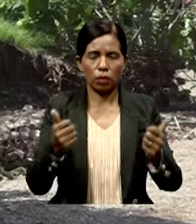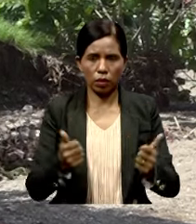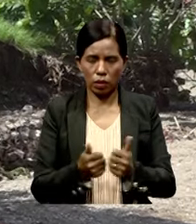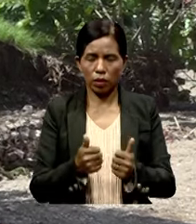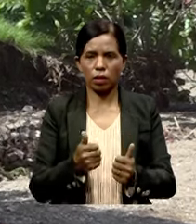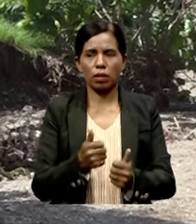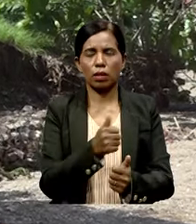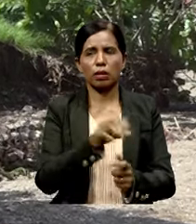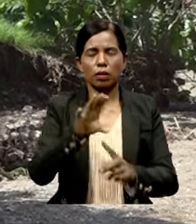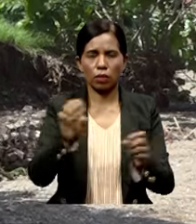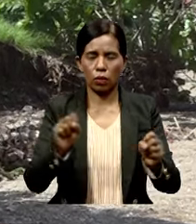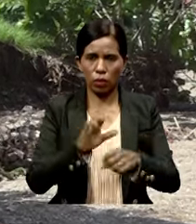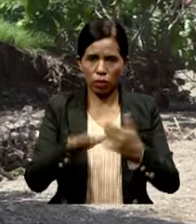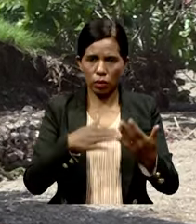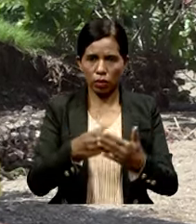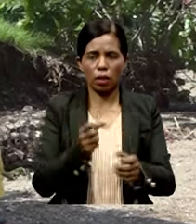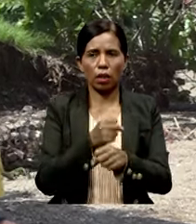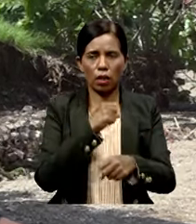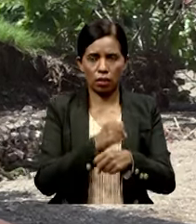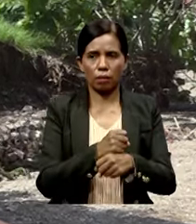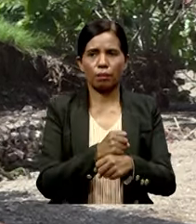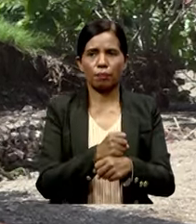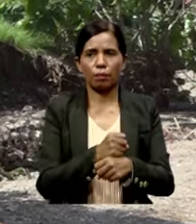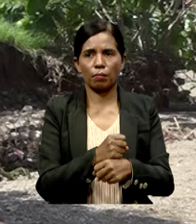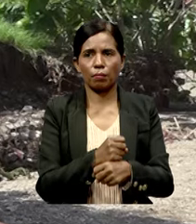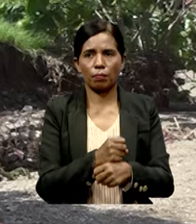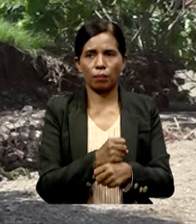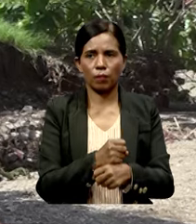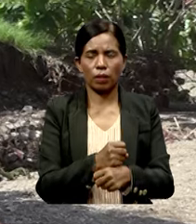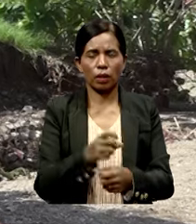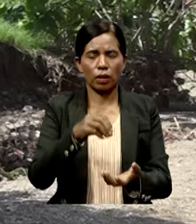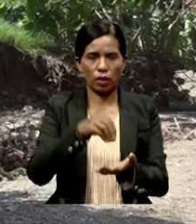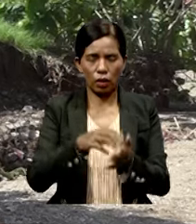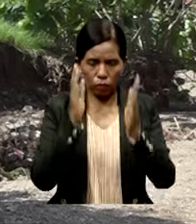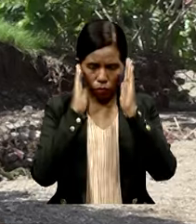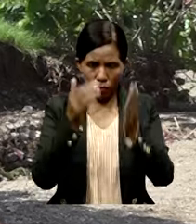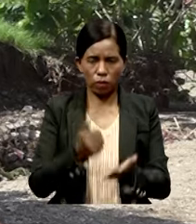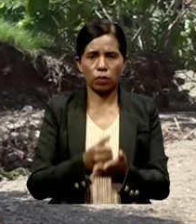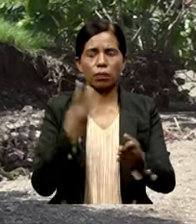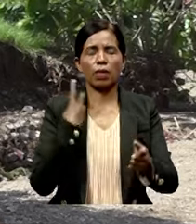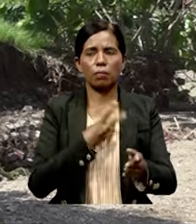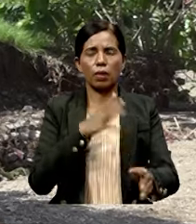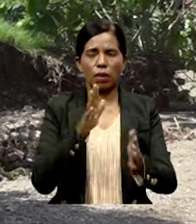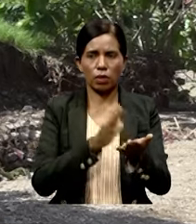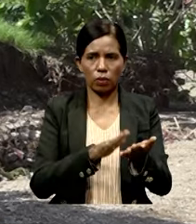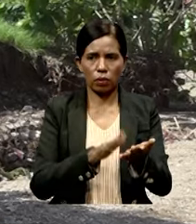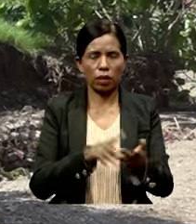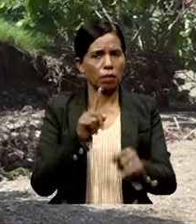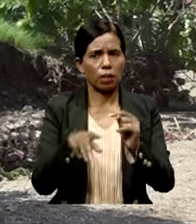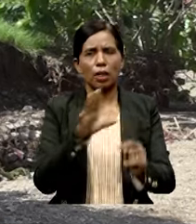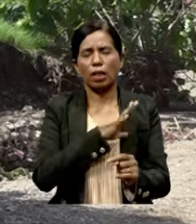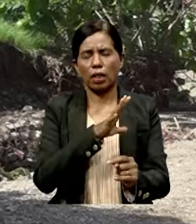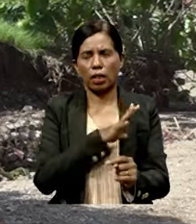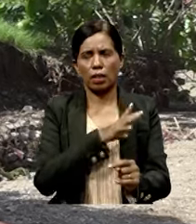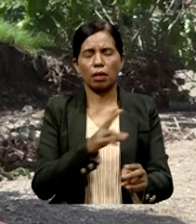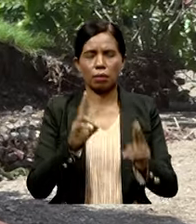kari, ingke hal ini ti, ada atensau bahami sekolah ini, lah beli he ini mas, ingke atau